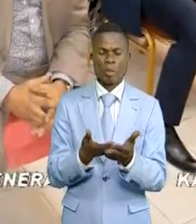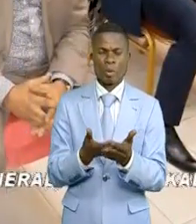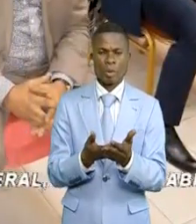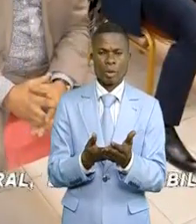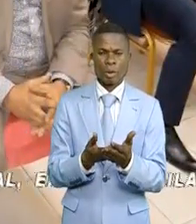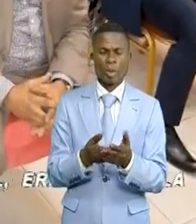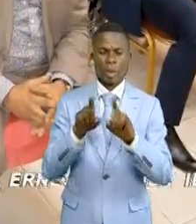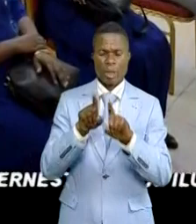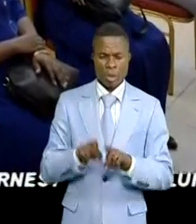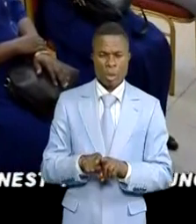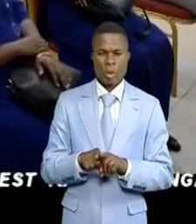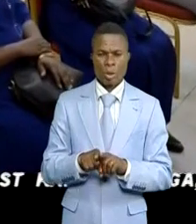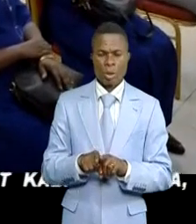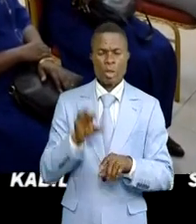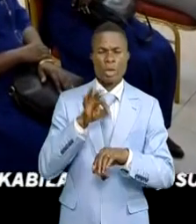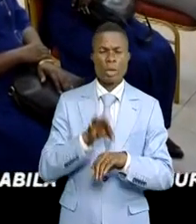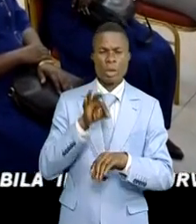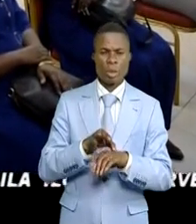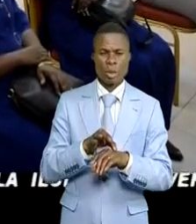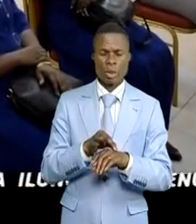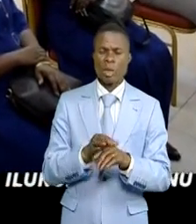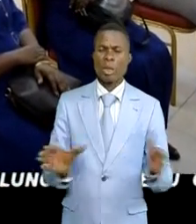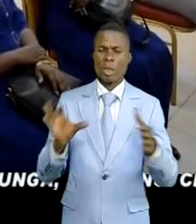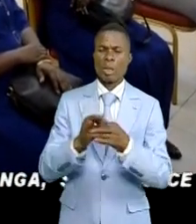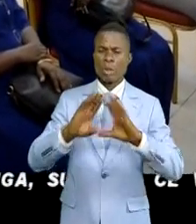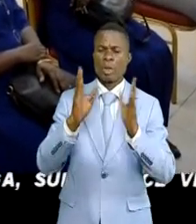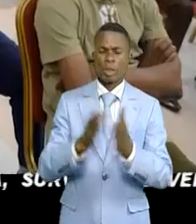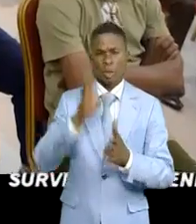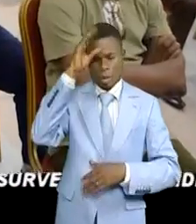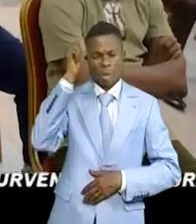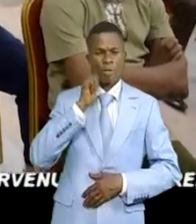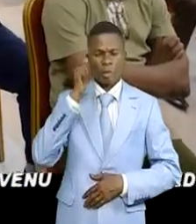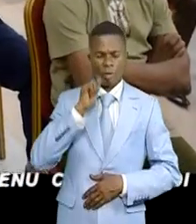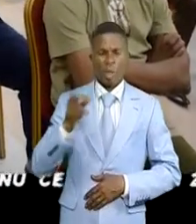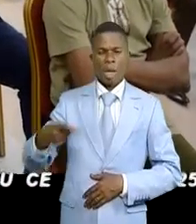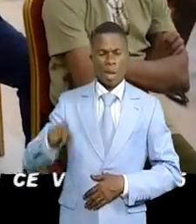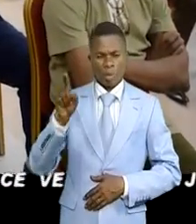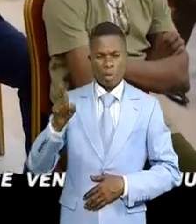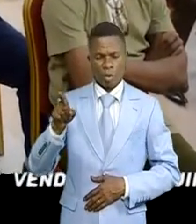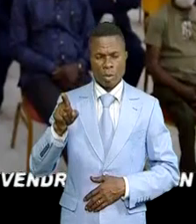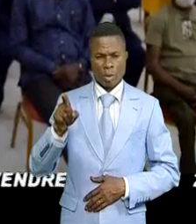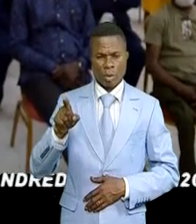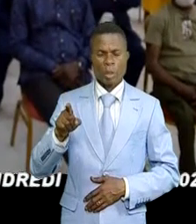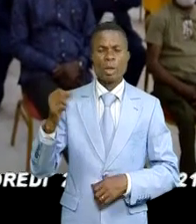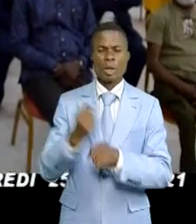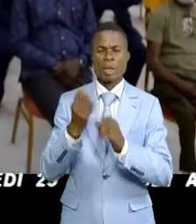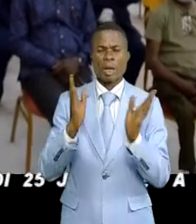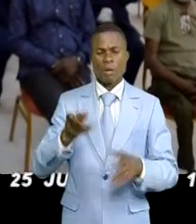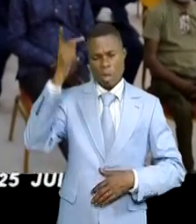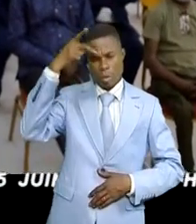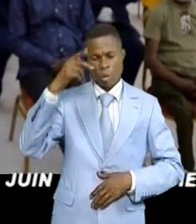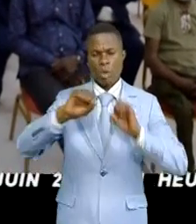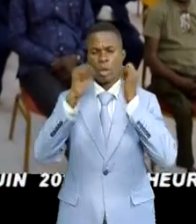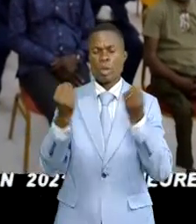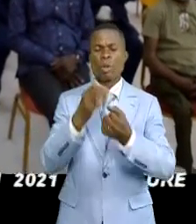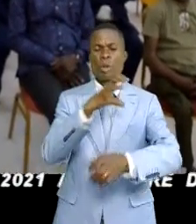par ailleurs été une occasion conciliante de toutes les filles et fils du Maniema, acteurs politiques, sociétés